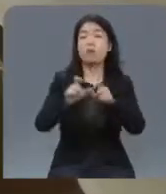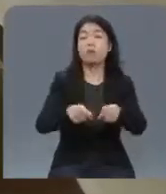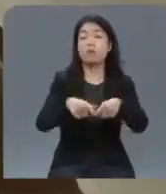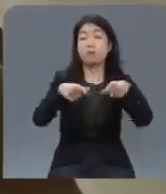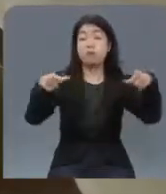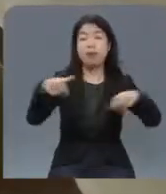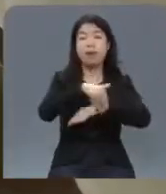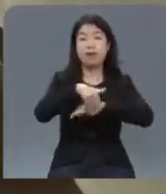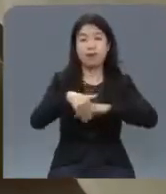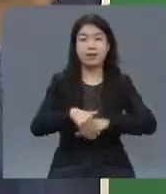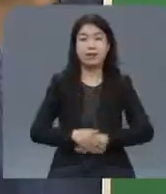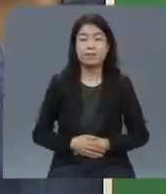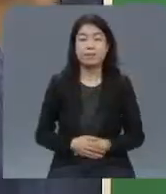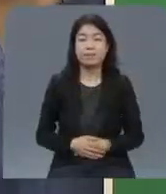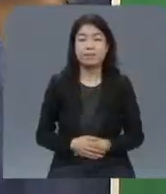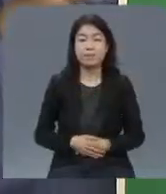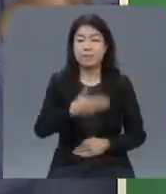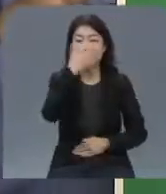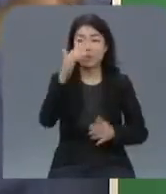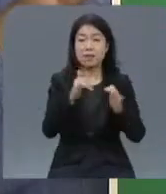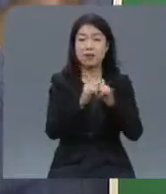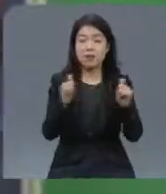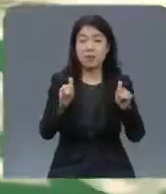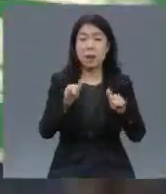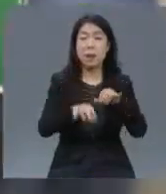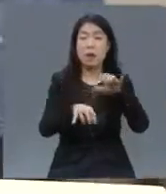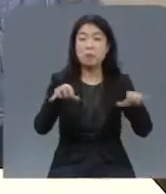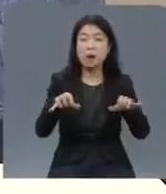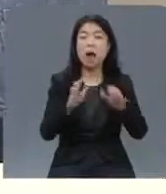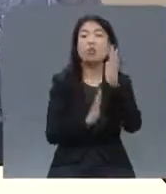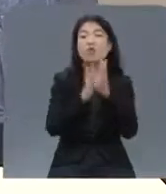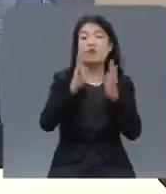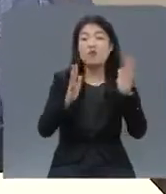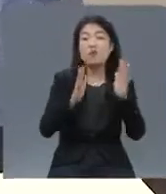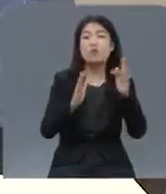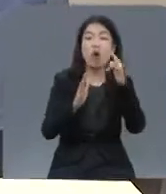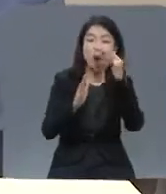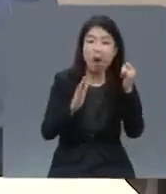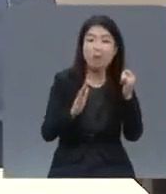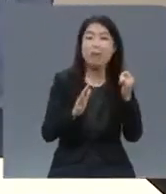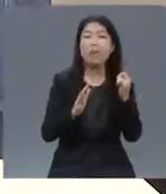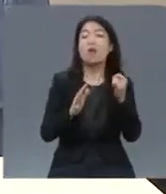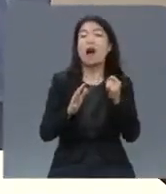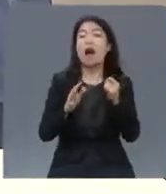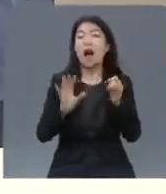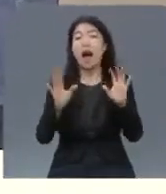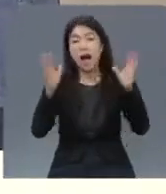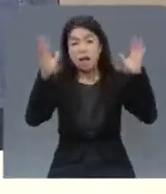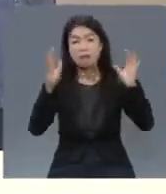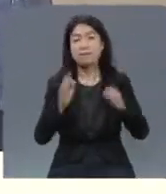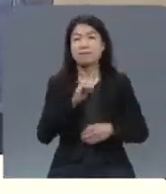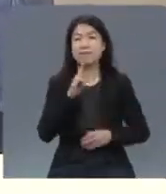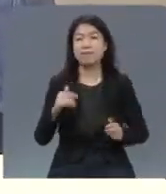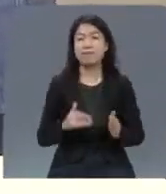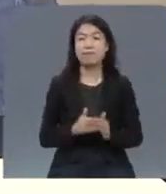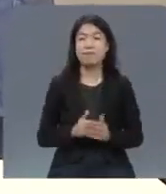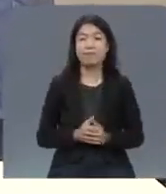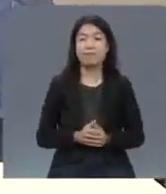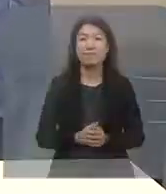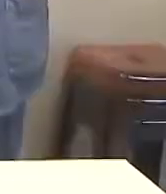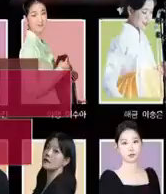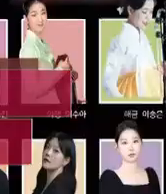예정입니다 창 양말 숫자가 미와 4 kbs 뉴스 이 현관입니다